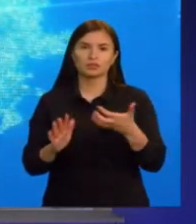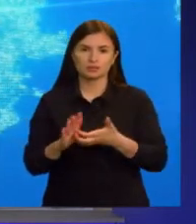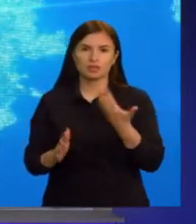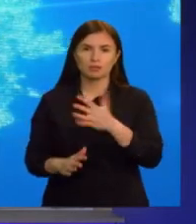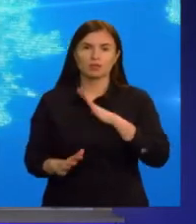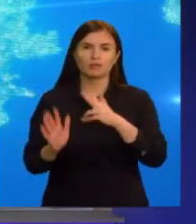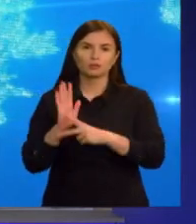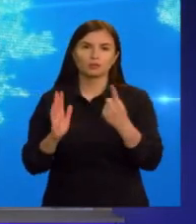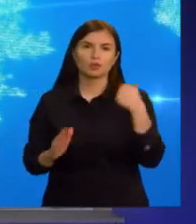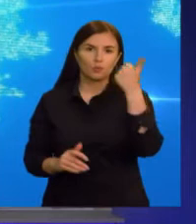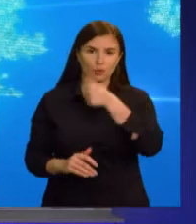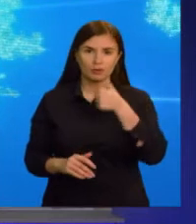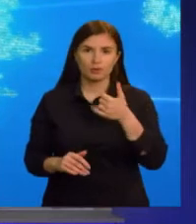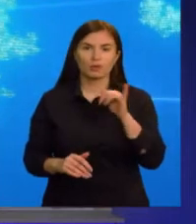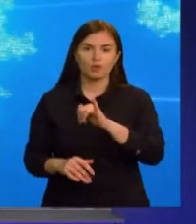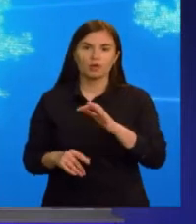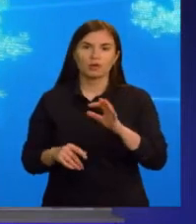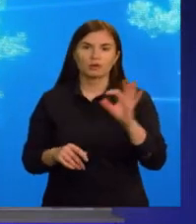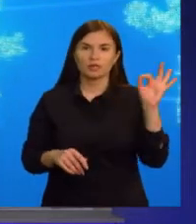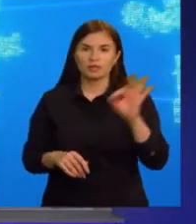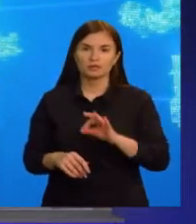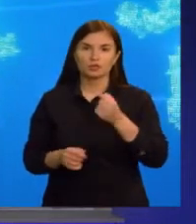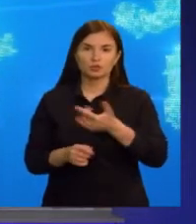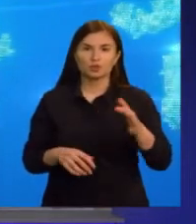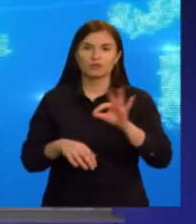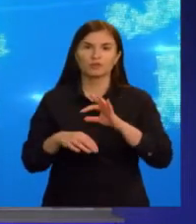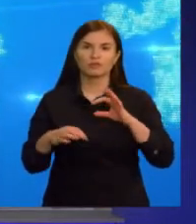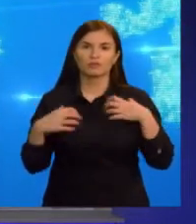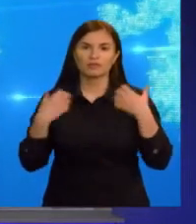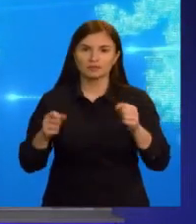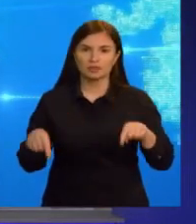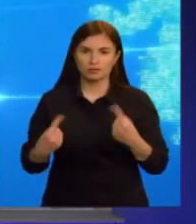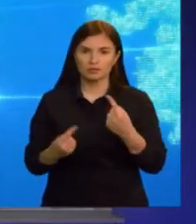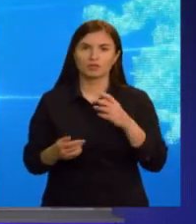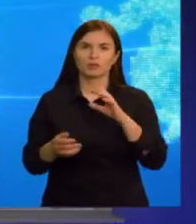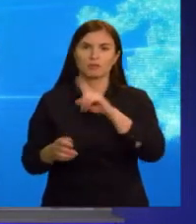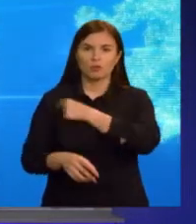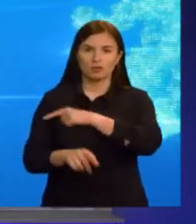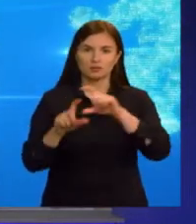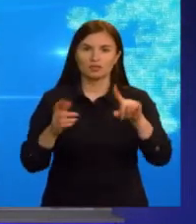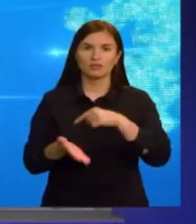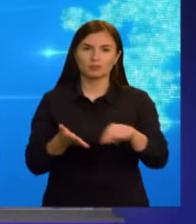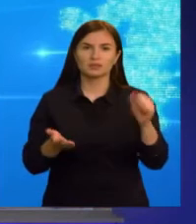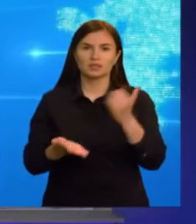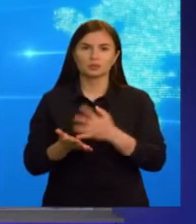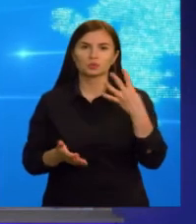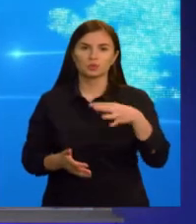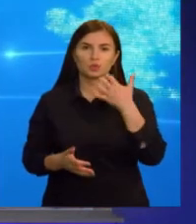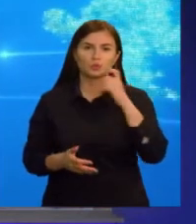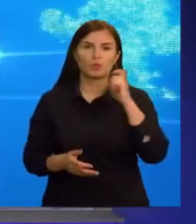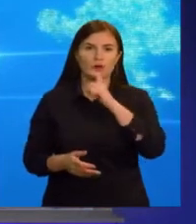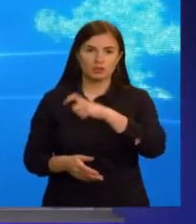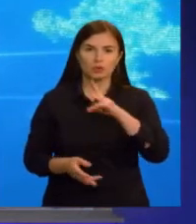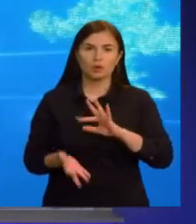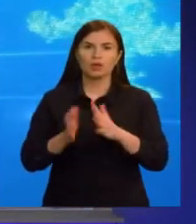Ей был 81 год. При этом резко подскочило число выздоровевших. Из больниц выписаны сразу 40 южноуральцев. Но решение об